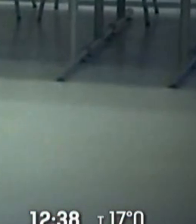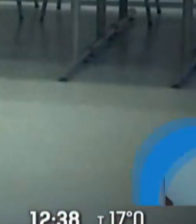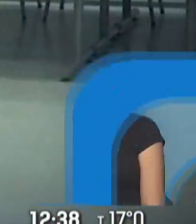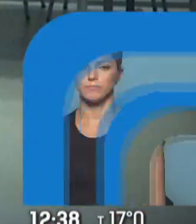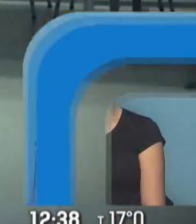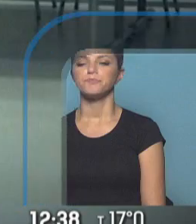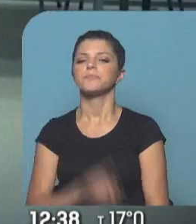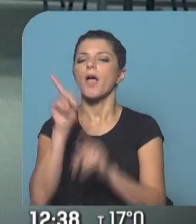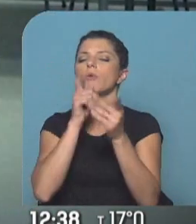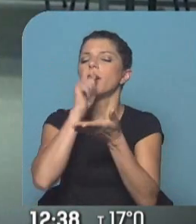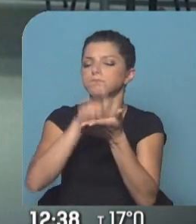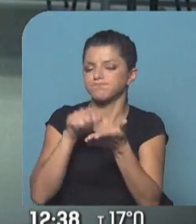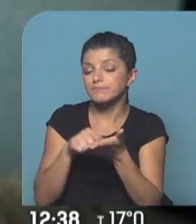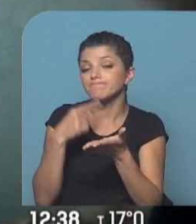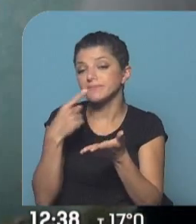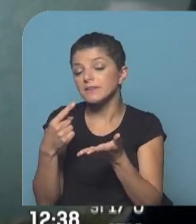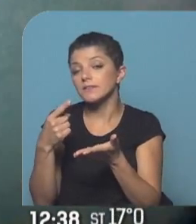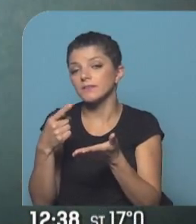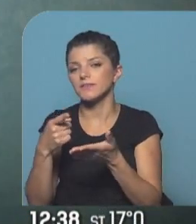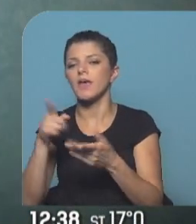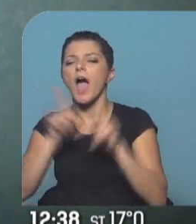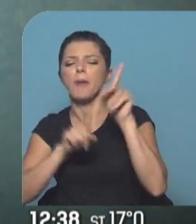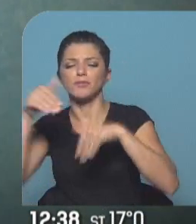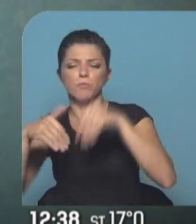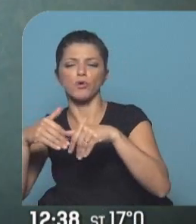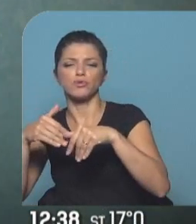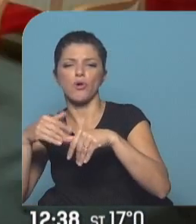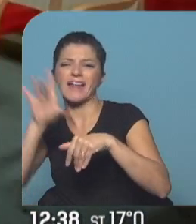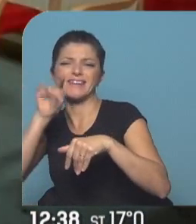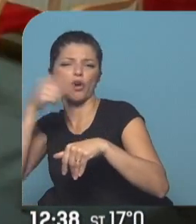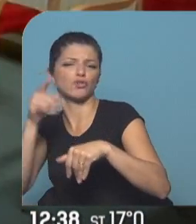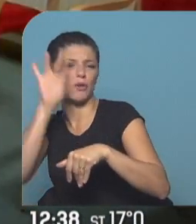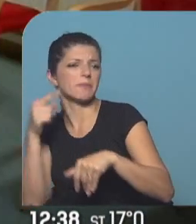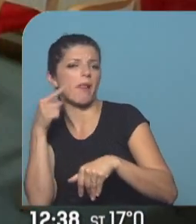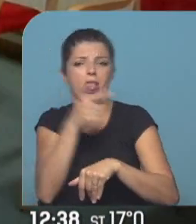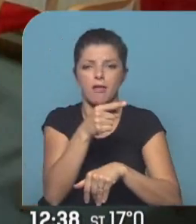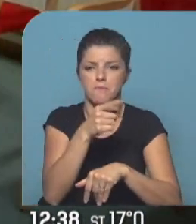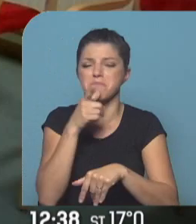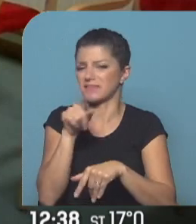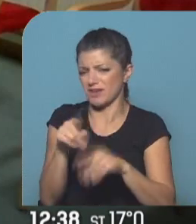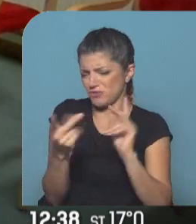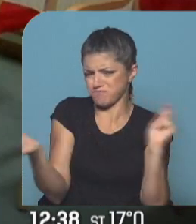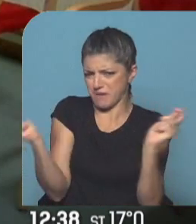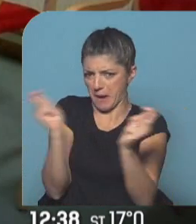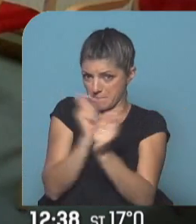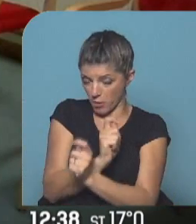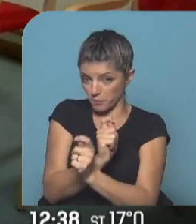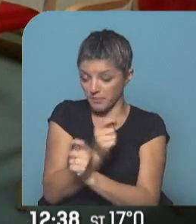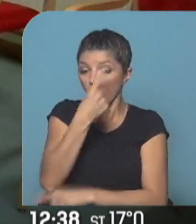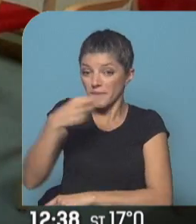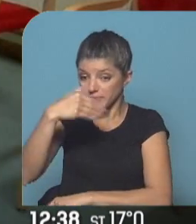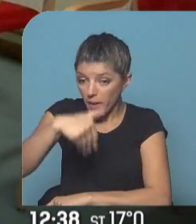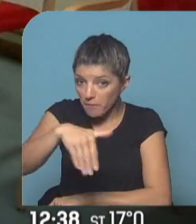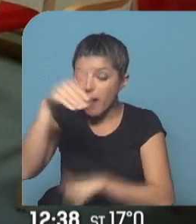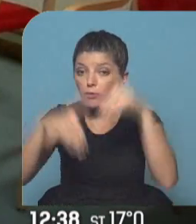Las encuestas indican que el fantasma de un voto de protesta en su contra parece haberse disipado. A una semana de los comicios,